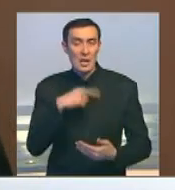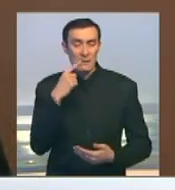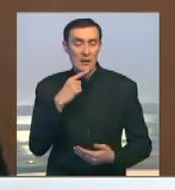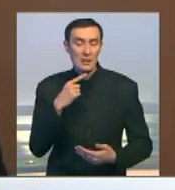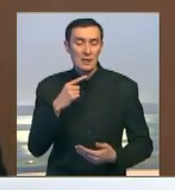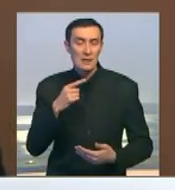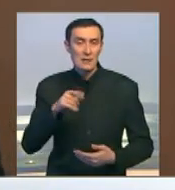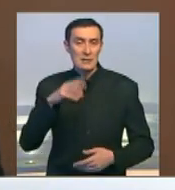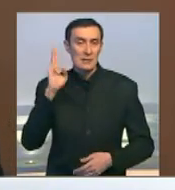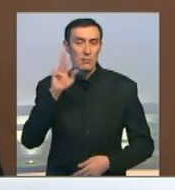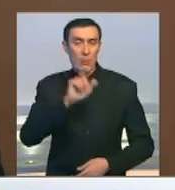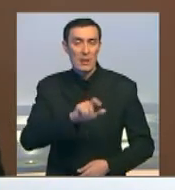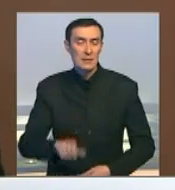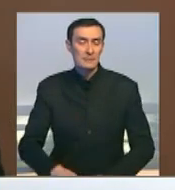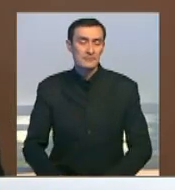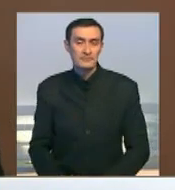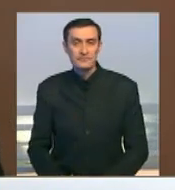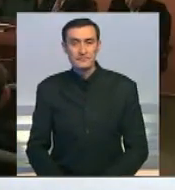дипломаты.